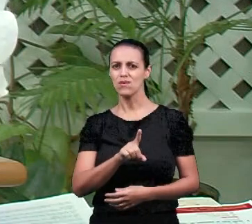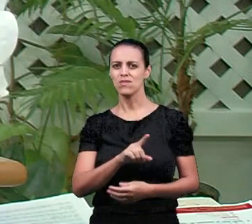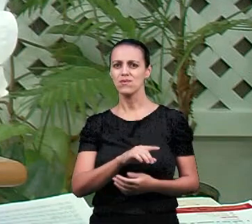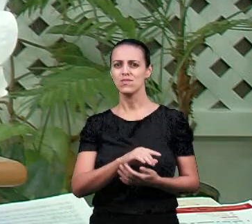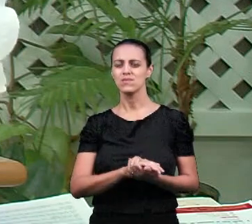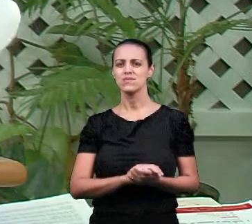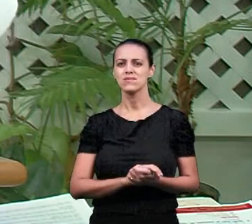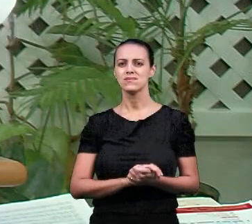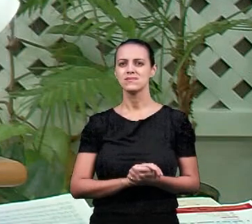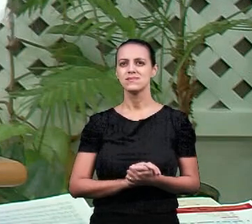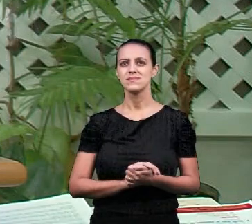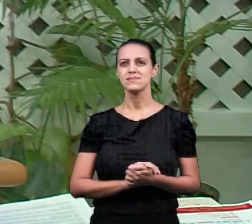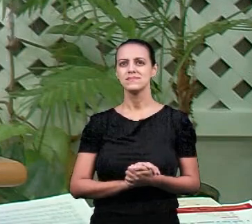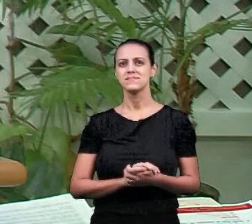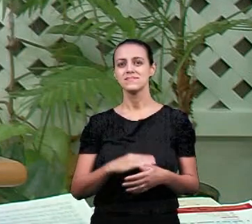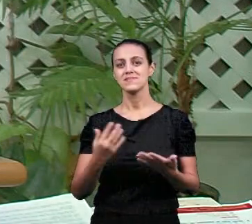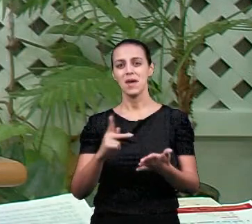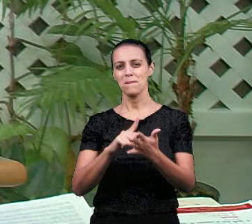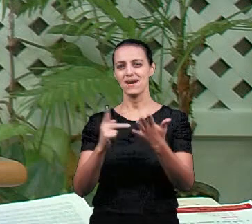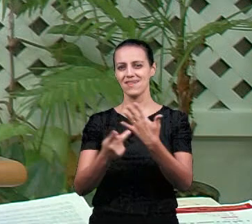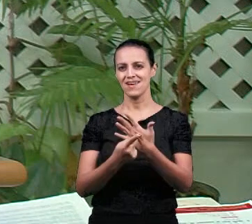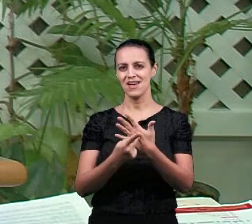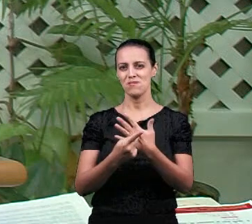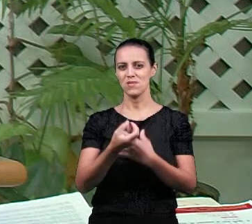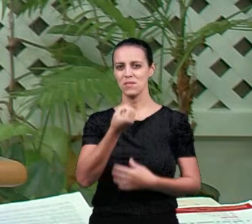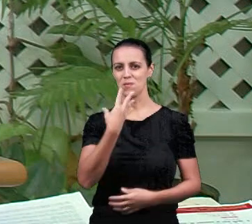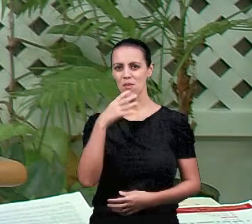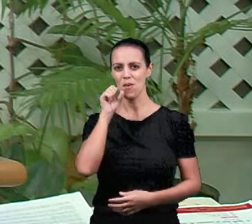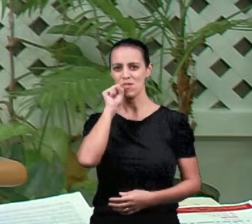Ce n'est pas à propos de la parabole du bon samaritain.